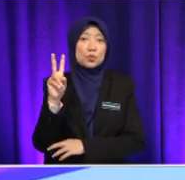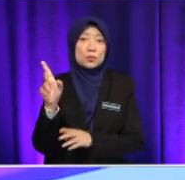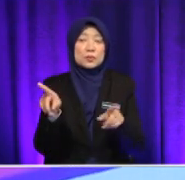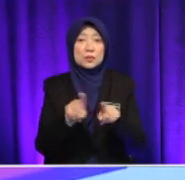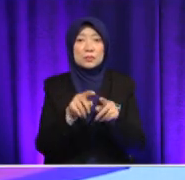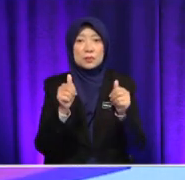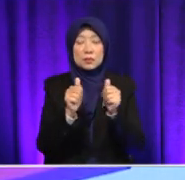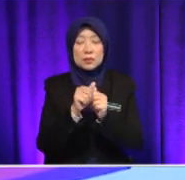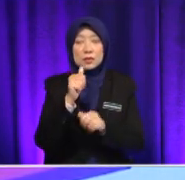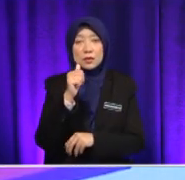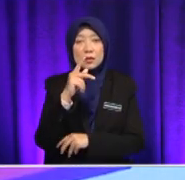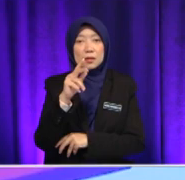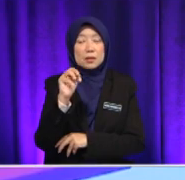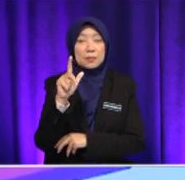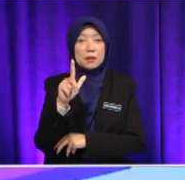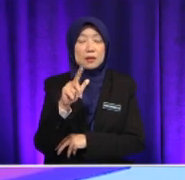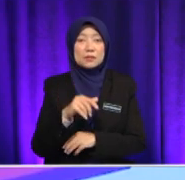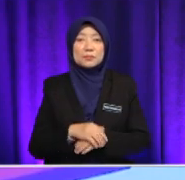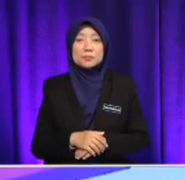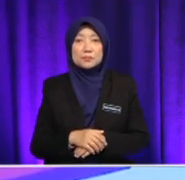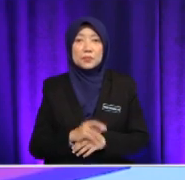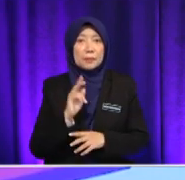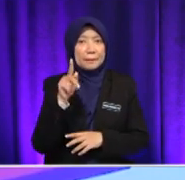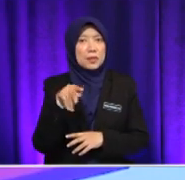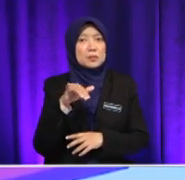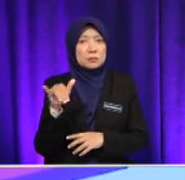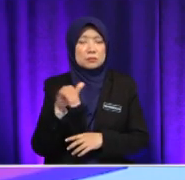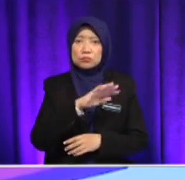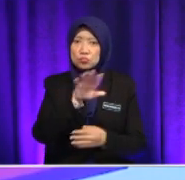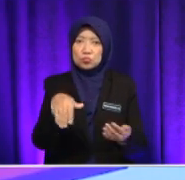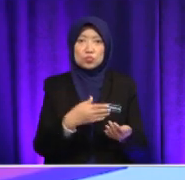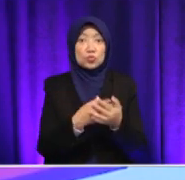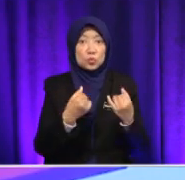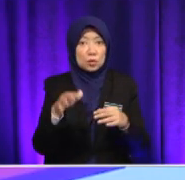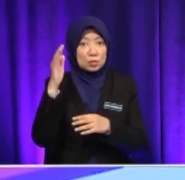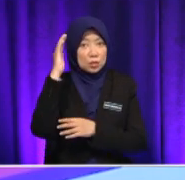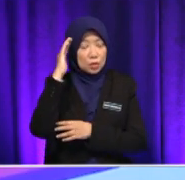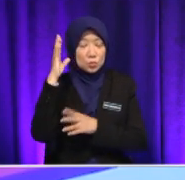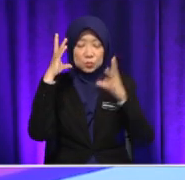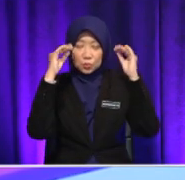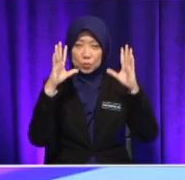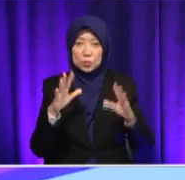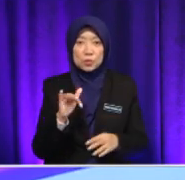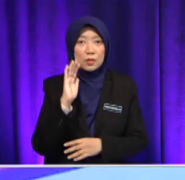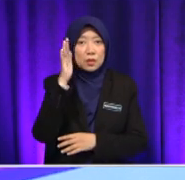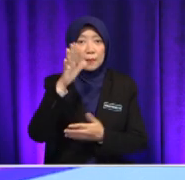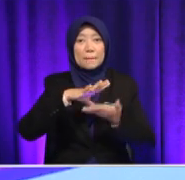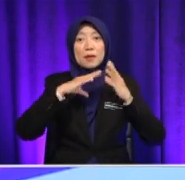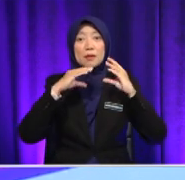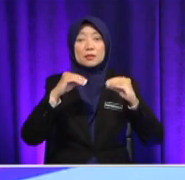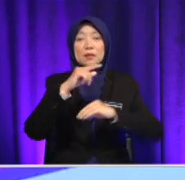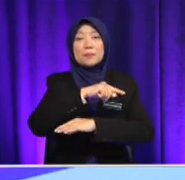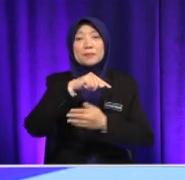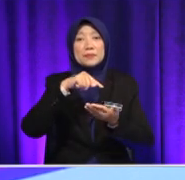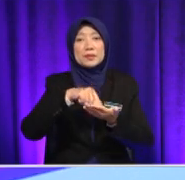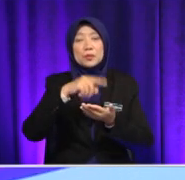dengan saya Akmal Nazri Baik saya pasti anda semudah tahu dan siapakah guru yang akan mengajak kita bagi